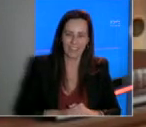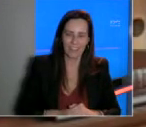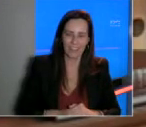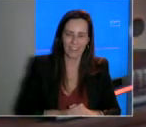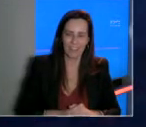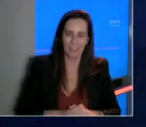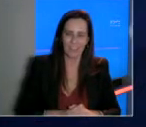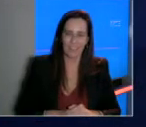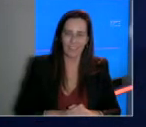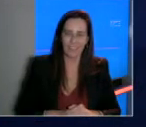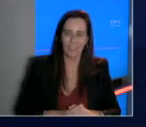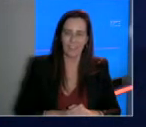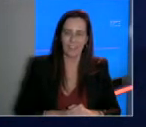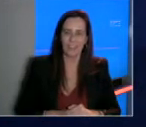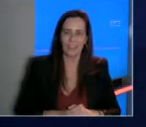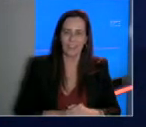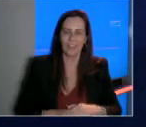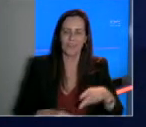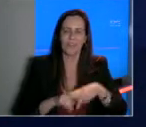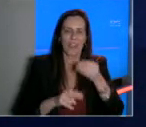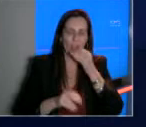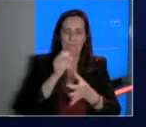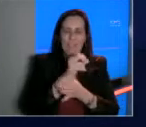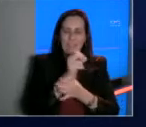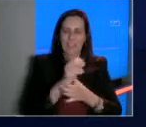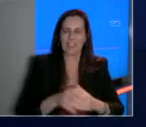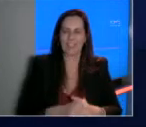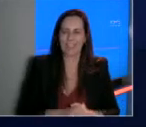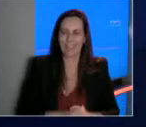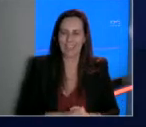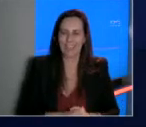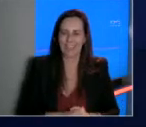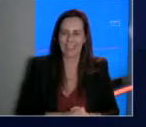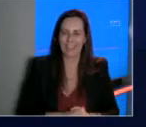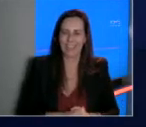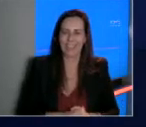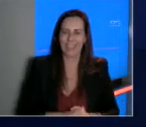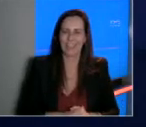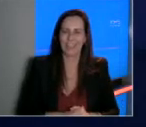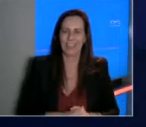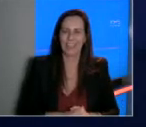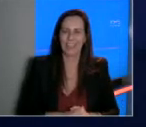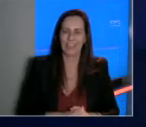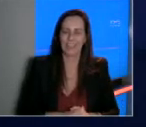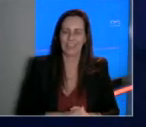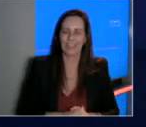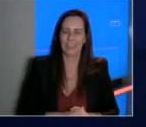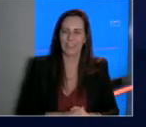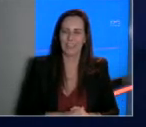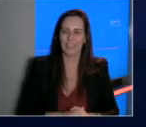הורדתי אותו לרגע, כי רציתי לאכול, זה מפריע לי. חבל, הורדתי ממש עכשיו. בוא תתאר לנו שנייה,